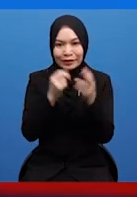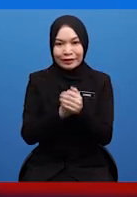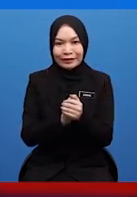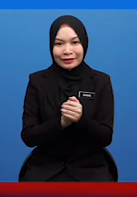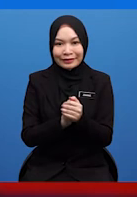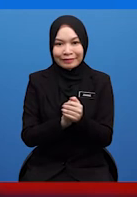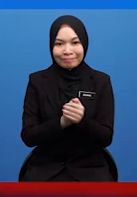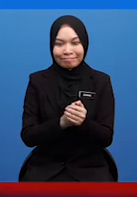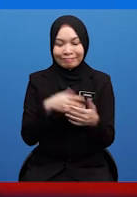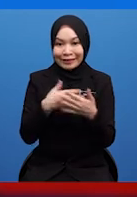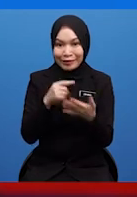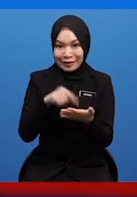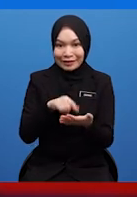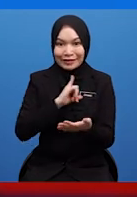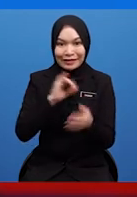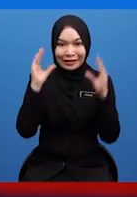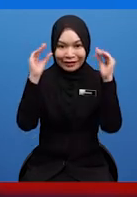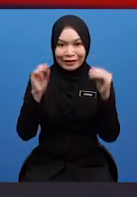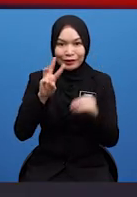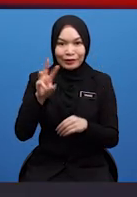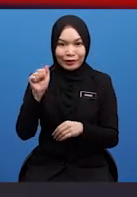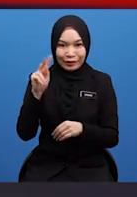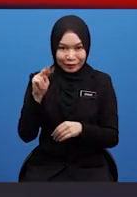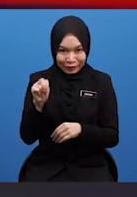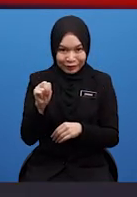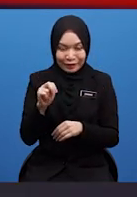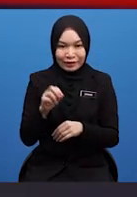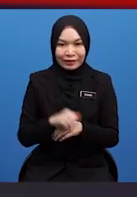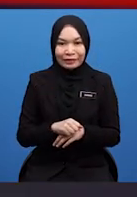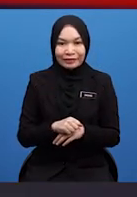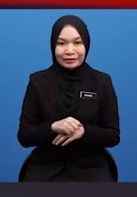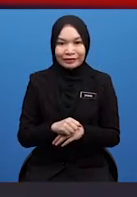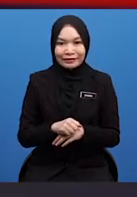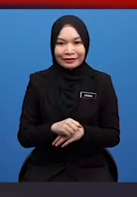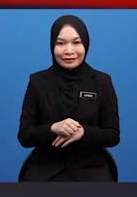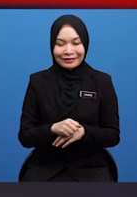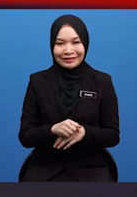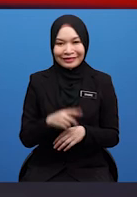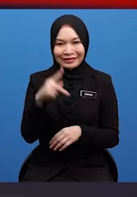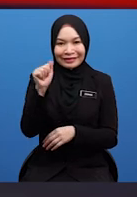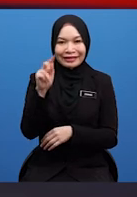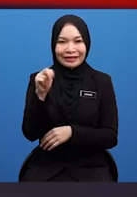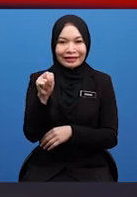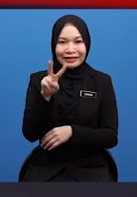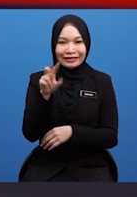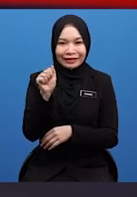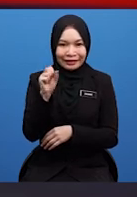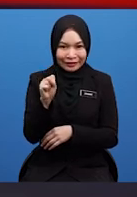bersua. Saya, Cikgu Wan, pengacara Canvas SV,